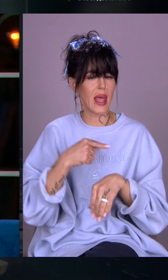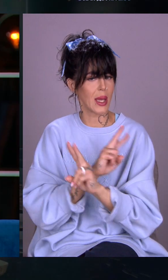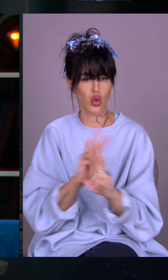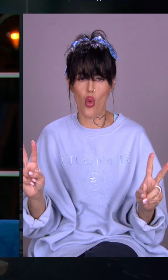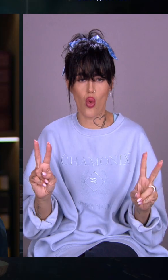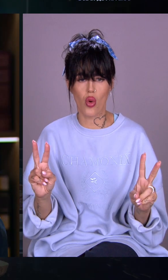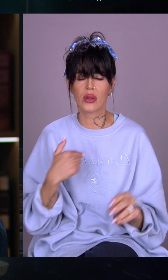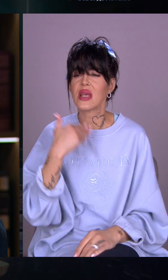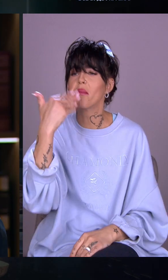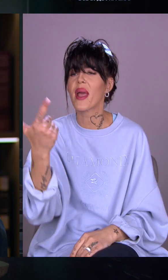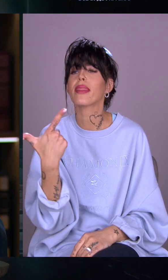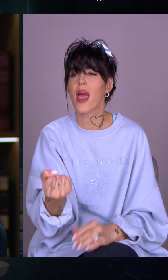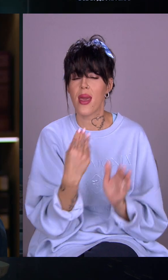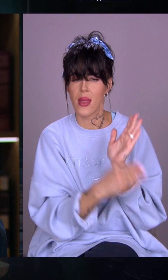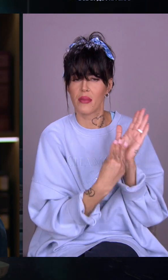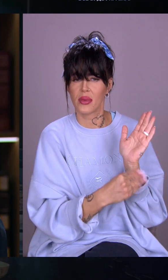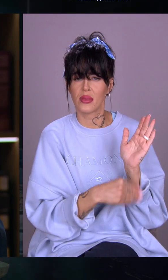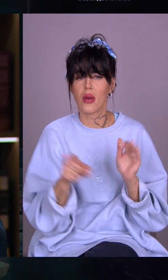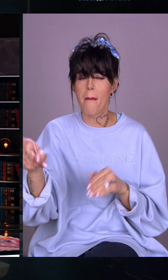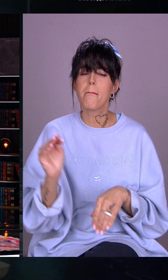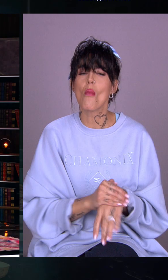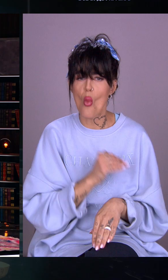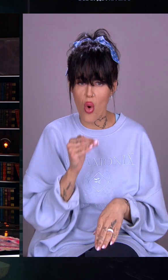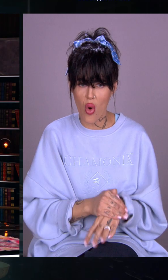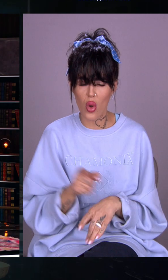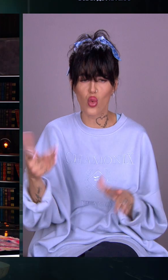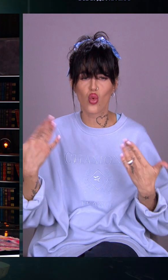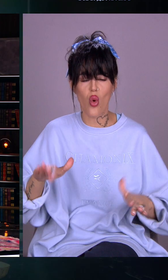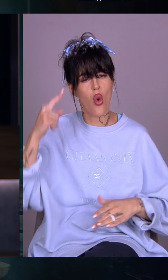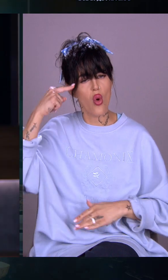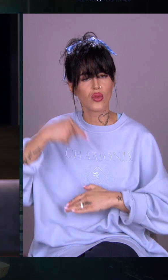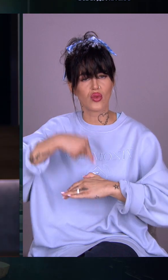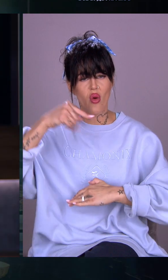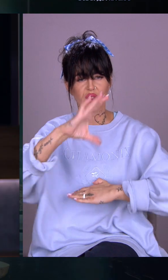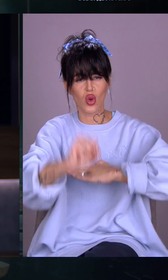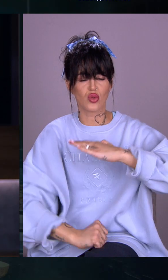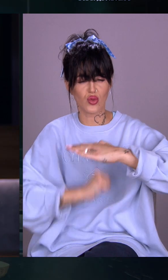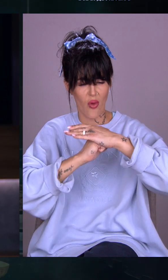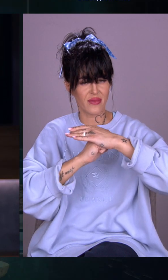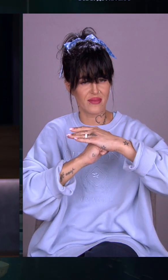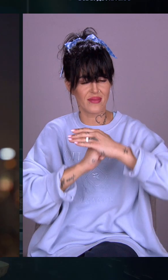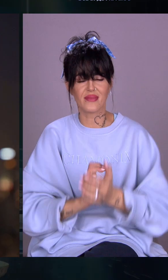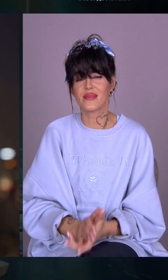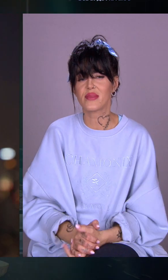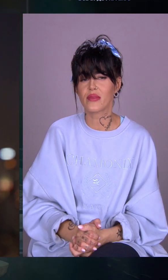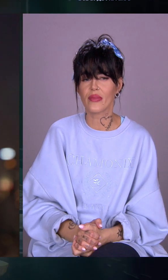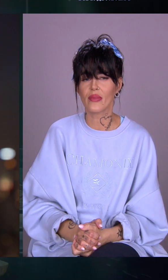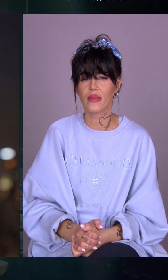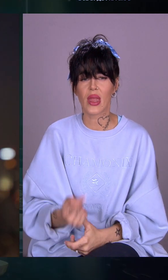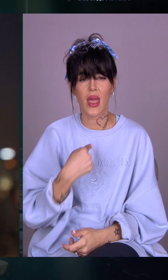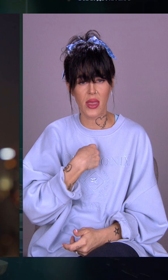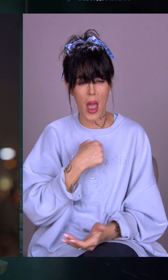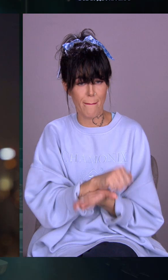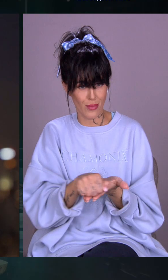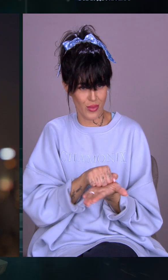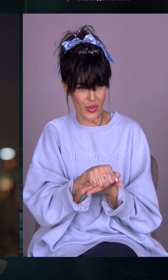спитаюся, де написано? Тому він молодець, він вже усвідомив основи. Наступне відео, будь ласка. Я мию